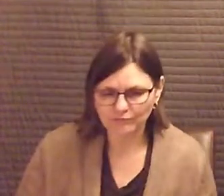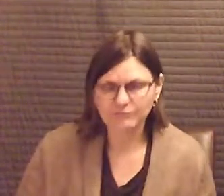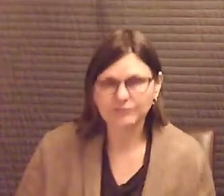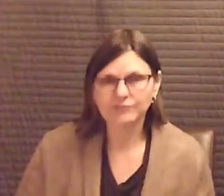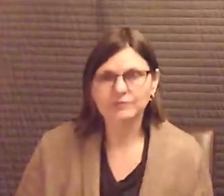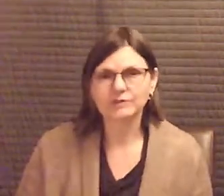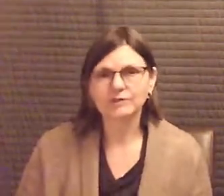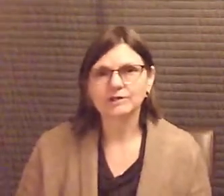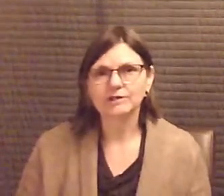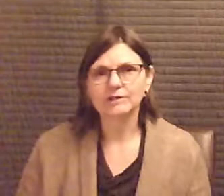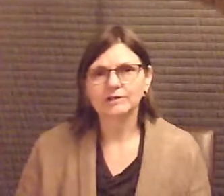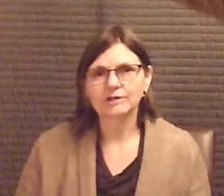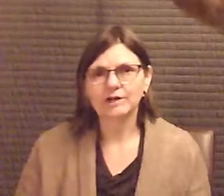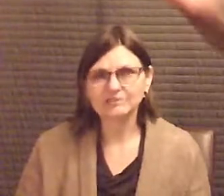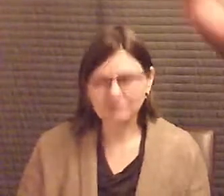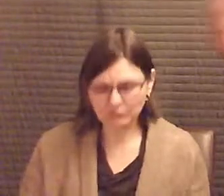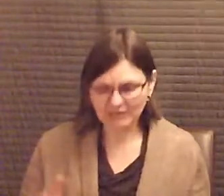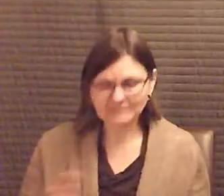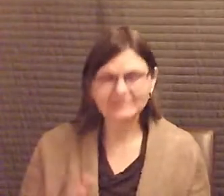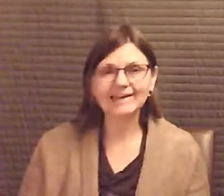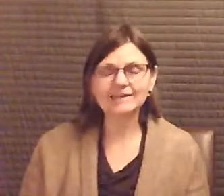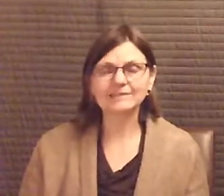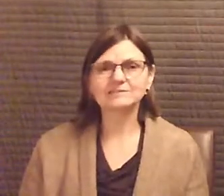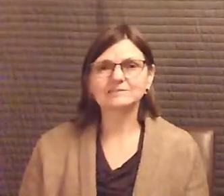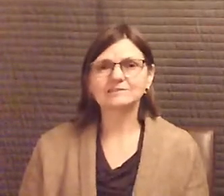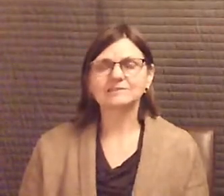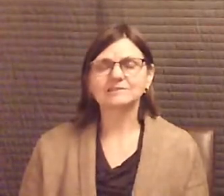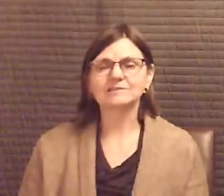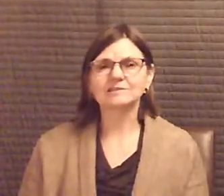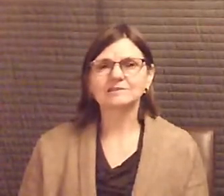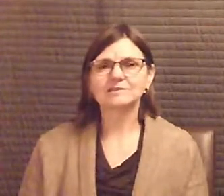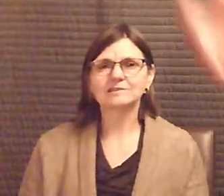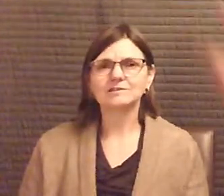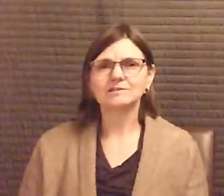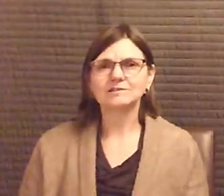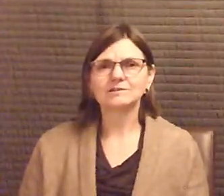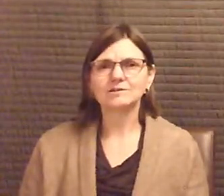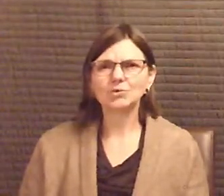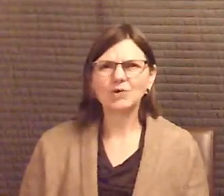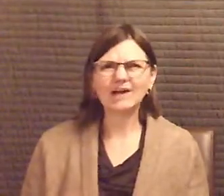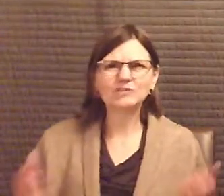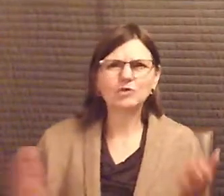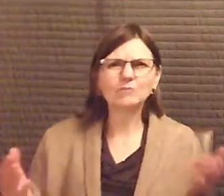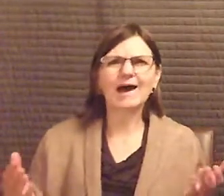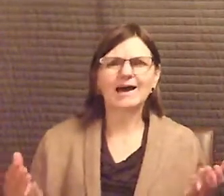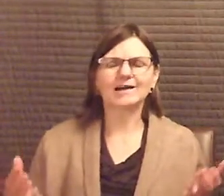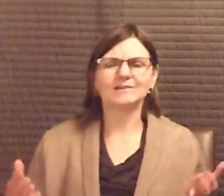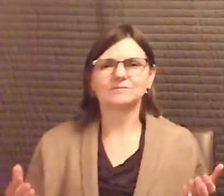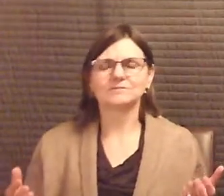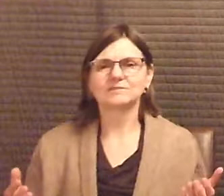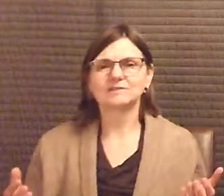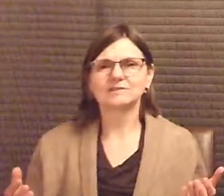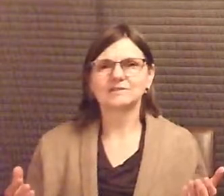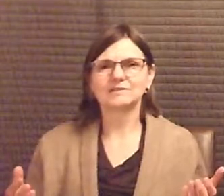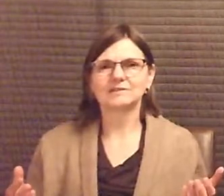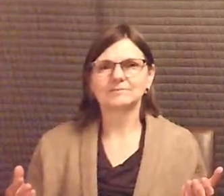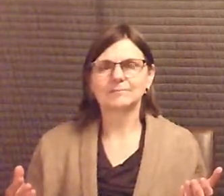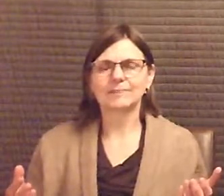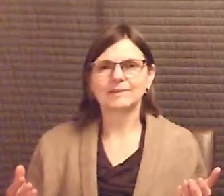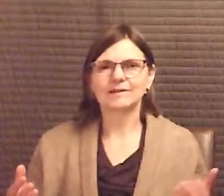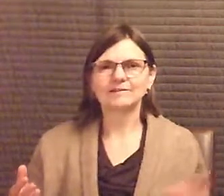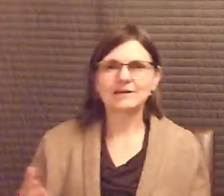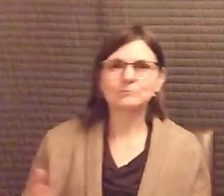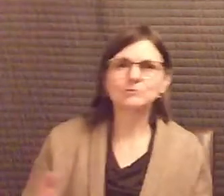invloed stille met de truc zit nog steeds in de kerk in oligopoliën score hoe gaat het gebeuren dat je om wie niet op